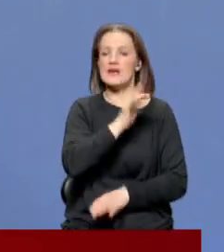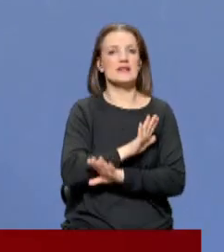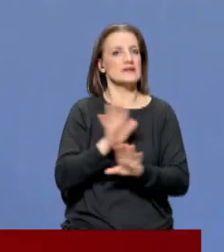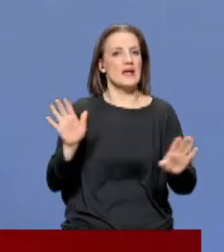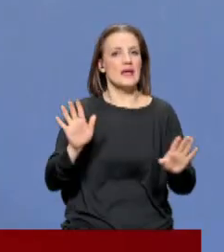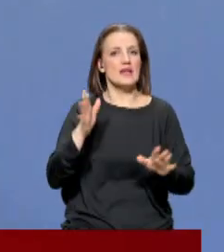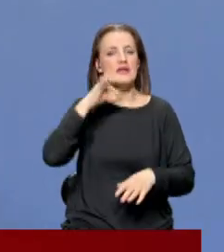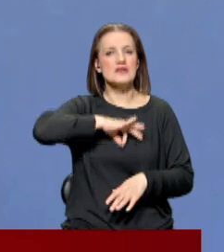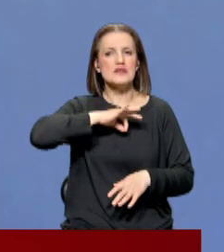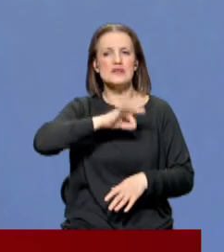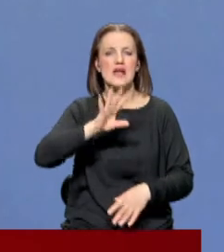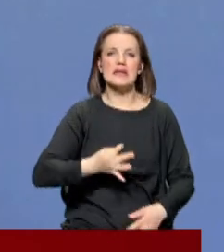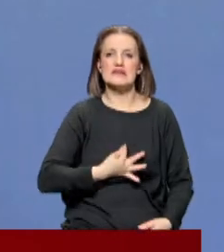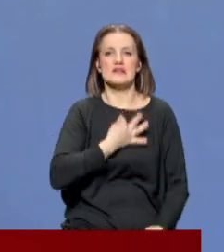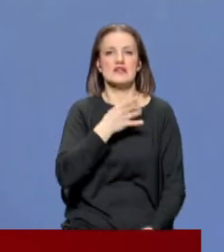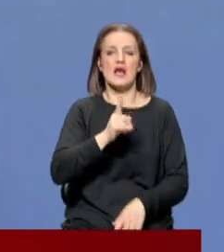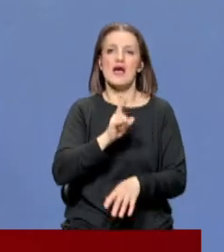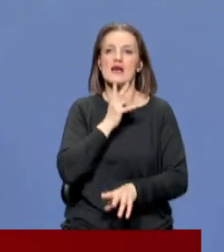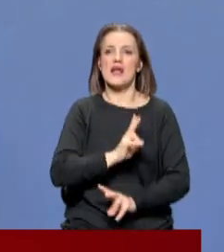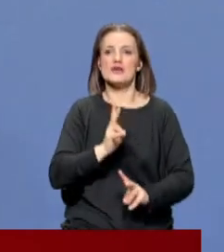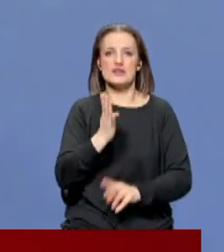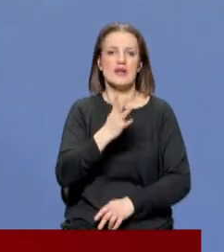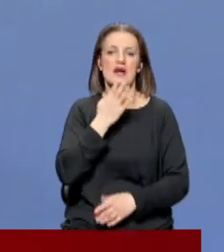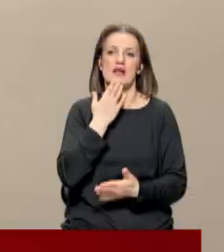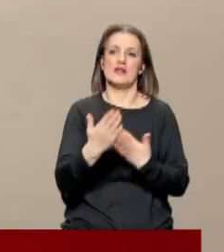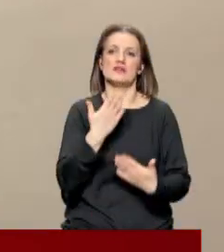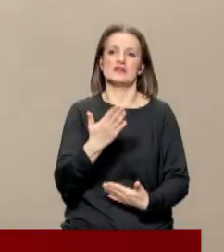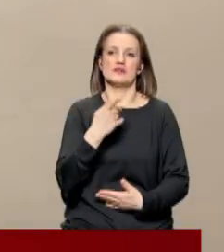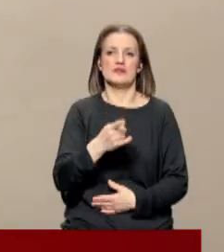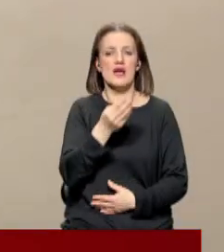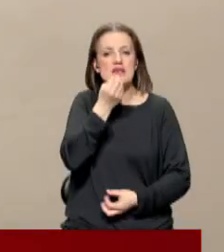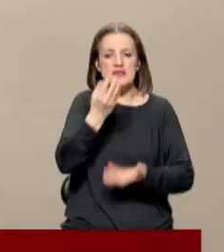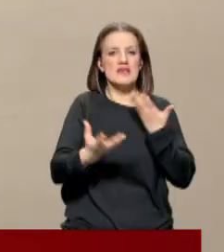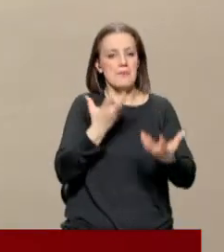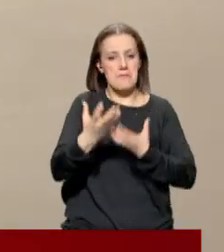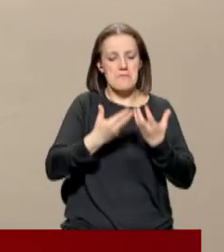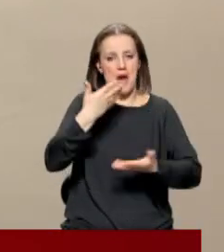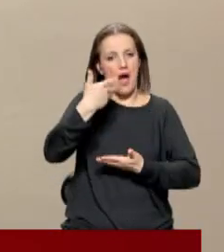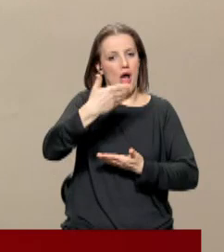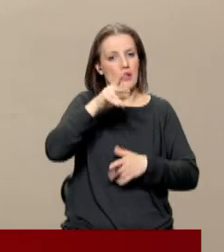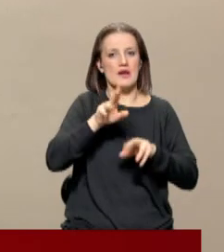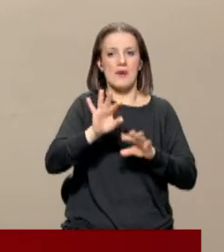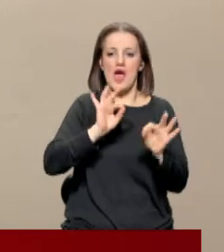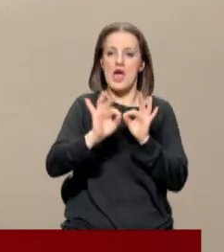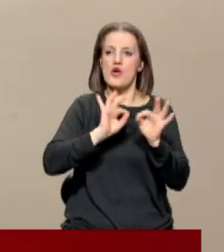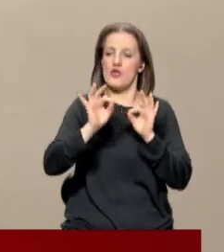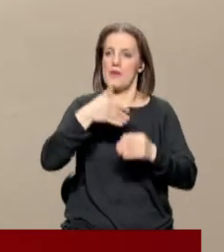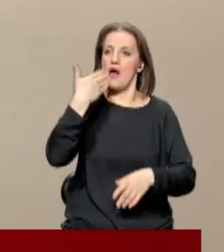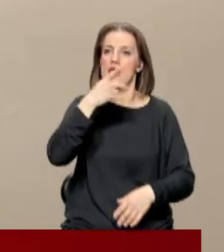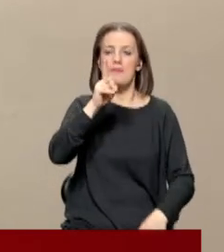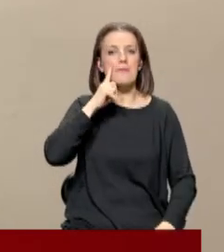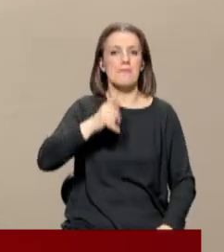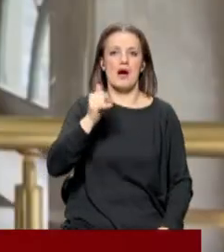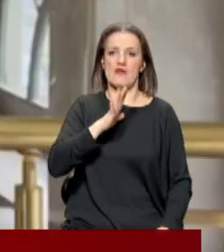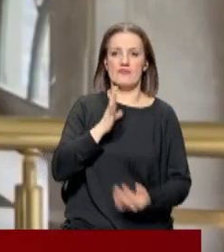değil, hücrelerinde hissedecek enerjiyle tanımlarsınız. Yemek tarifi verir gibi. Sürekli ekonomi tarifi veren bir Hazine ve